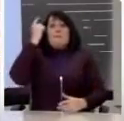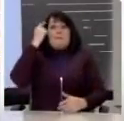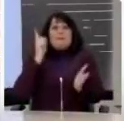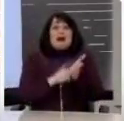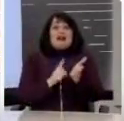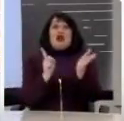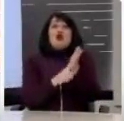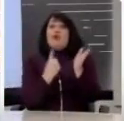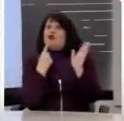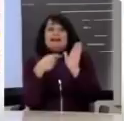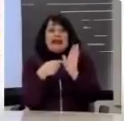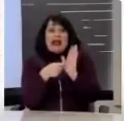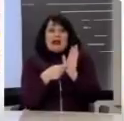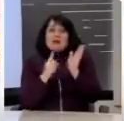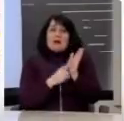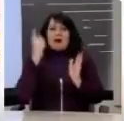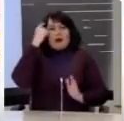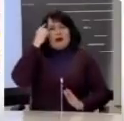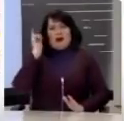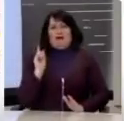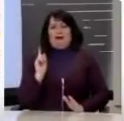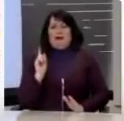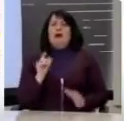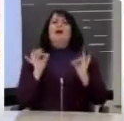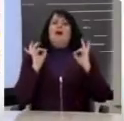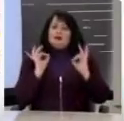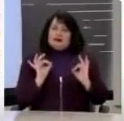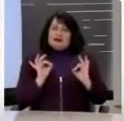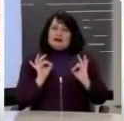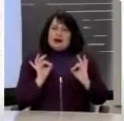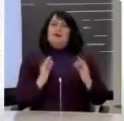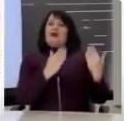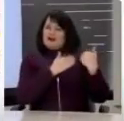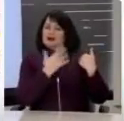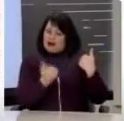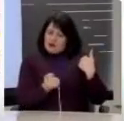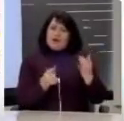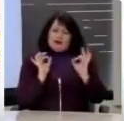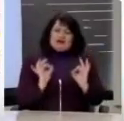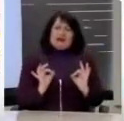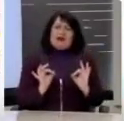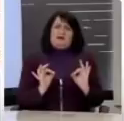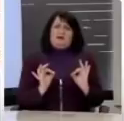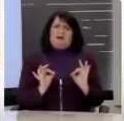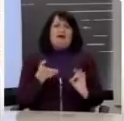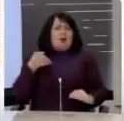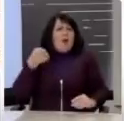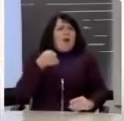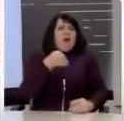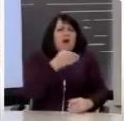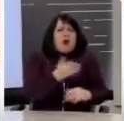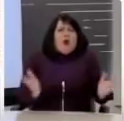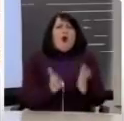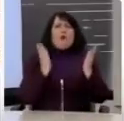ελληνική νομοθεσία. Βεβαίως δεν έπρεπε να είχαν φύγει. Και βεβαίως αυτό το φαινόμενο